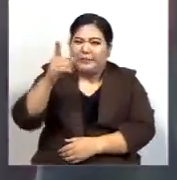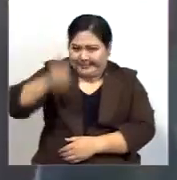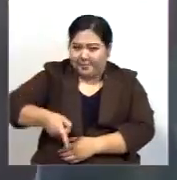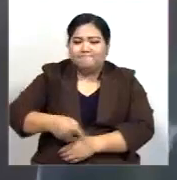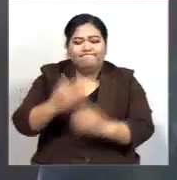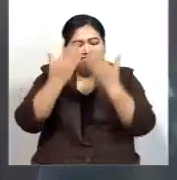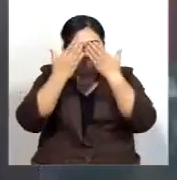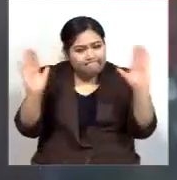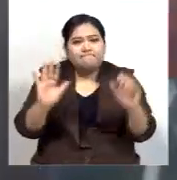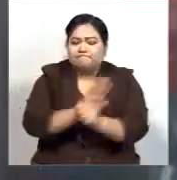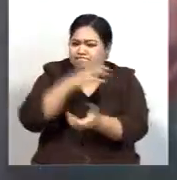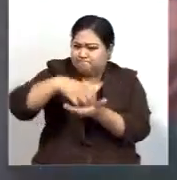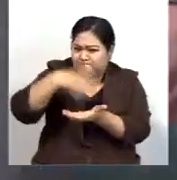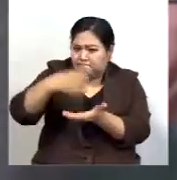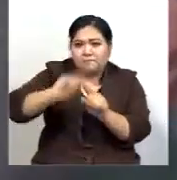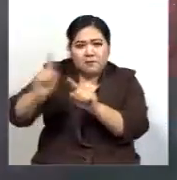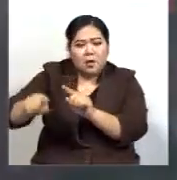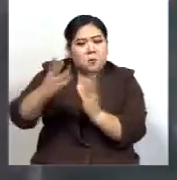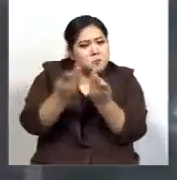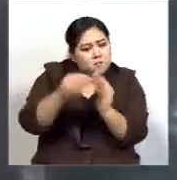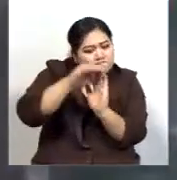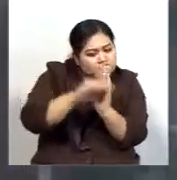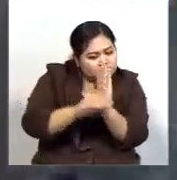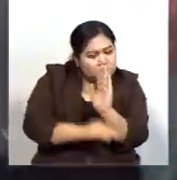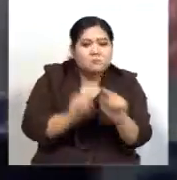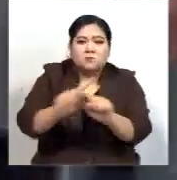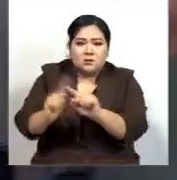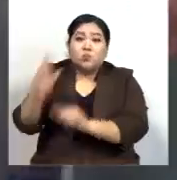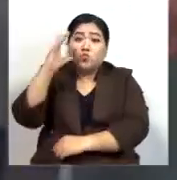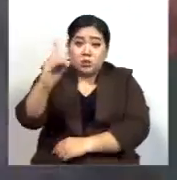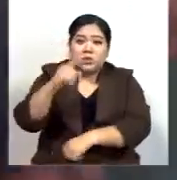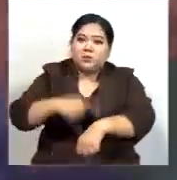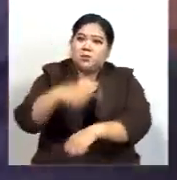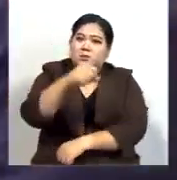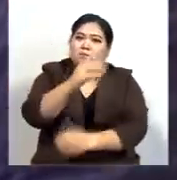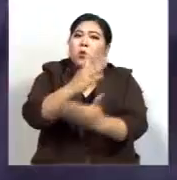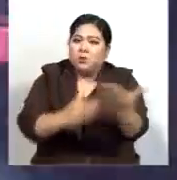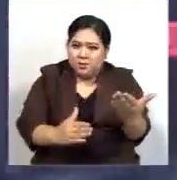ว่ารายละเอียดจะบอกไปแน่นอนนะคะที่